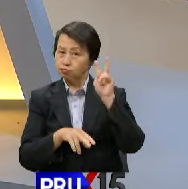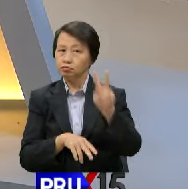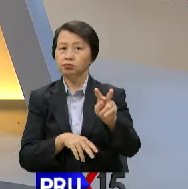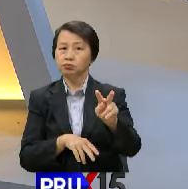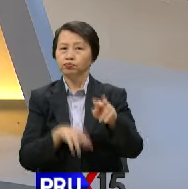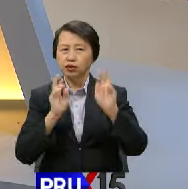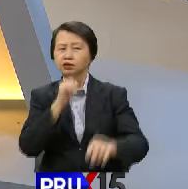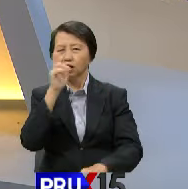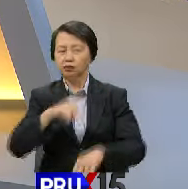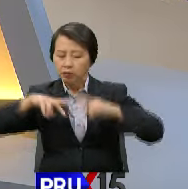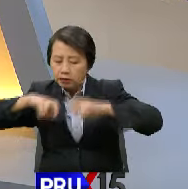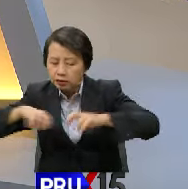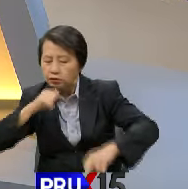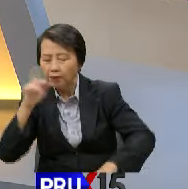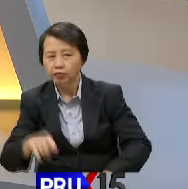rakyat